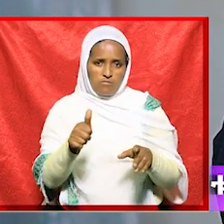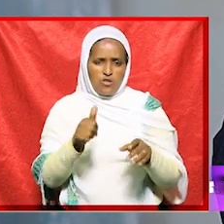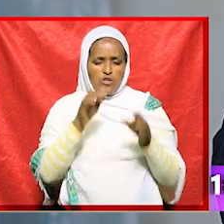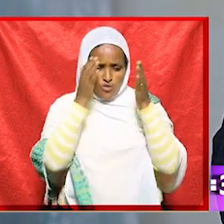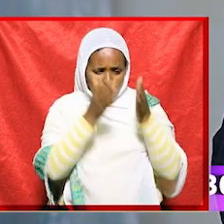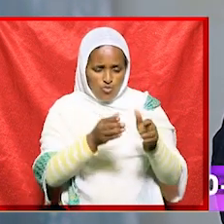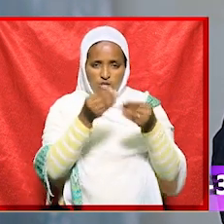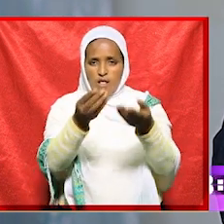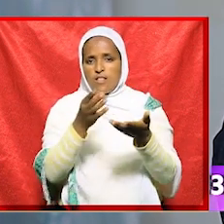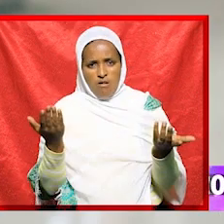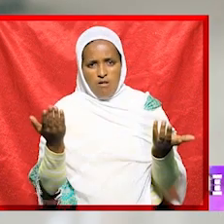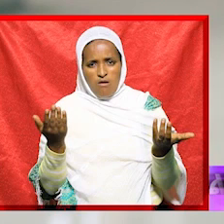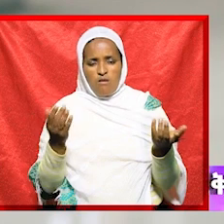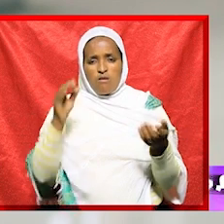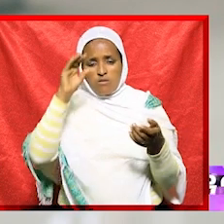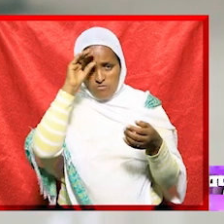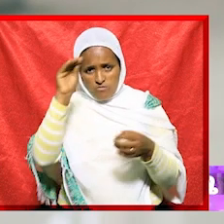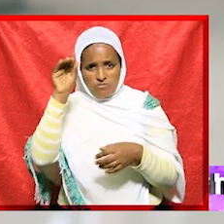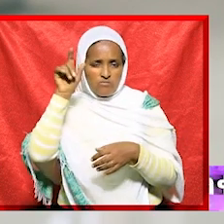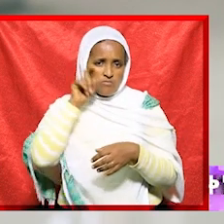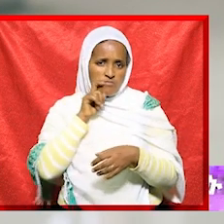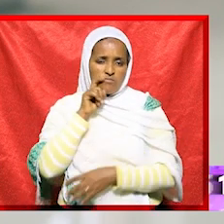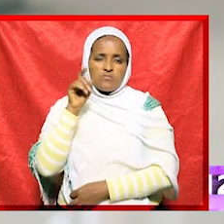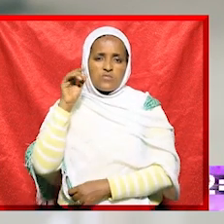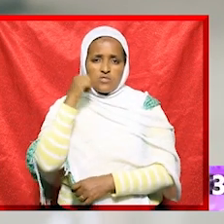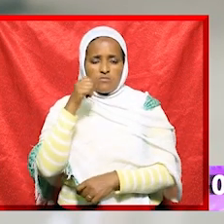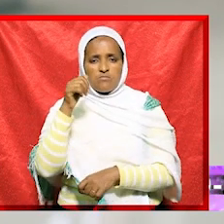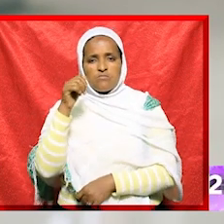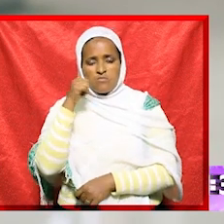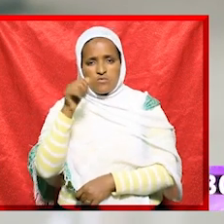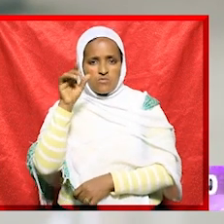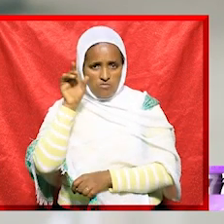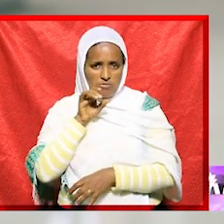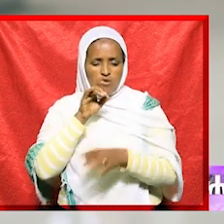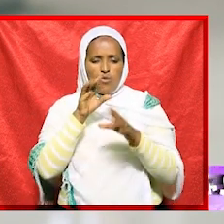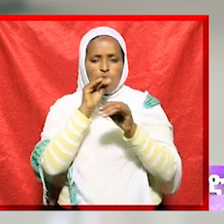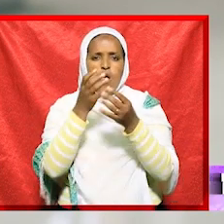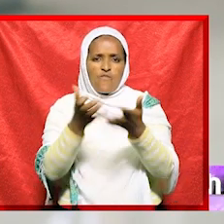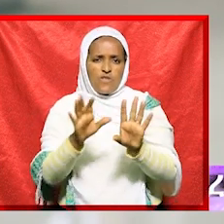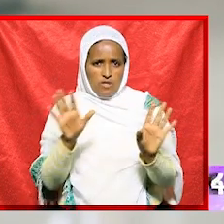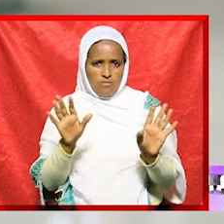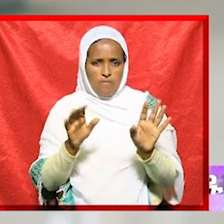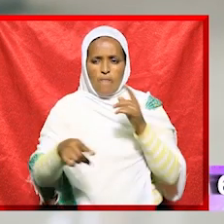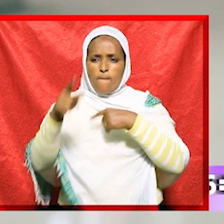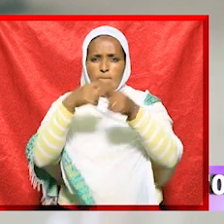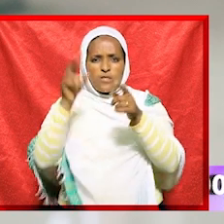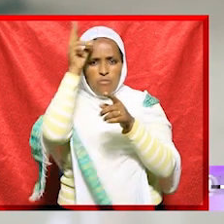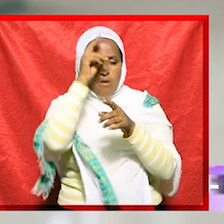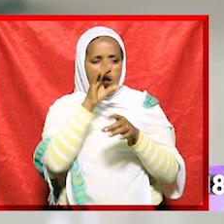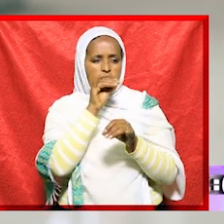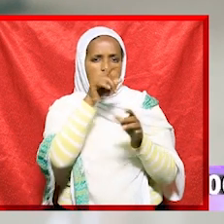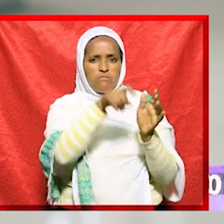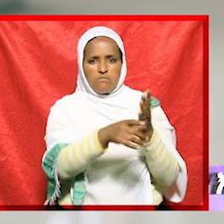እና ትኩረት አልተሰጠበትም። ከግብረ ሰዶማውያን ትልቁ እንቅስቃሴ ስለ ግብረ ሰዶም እንዲወራ አይፈልግም። እንደው መጤ ባህል በሉ